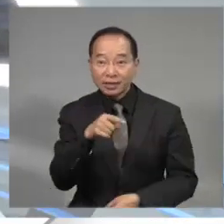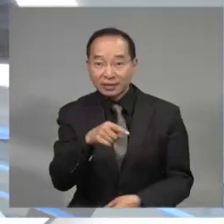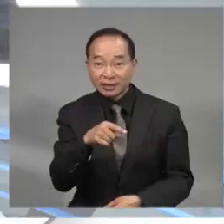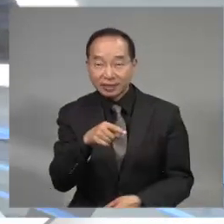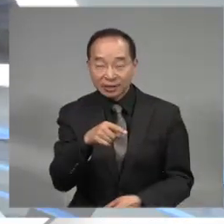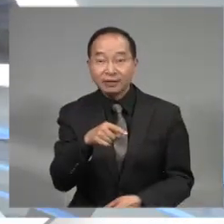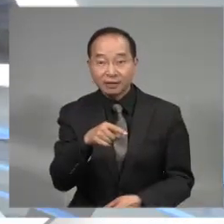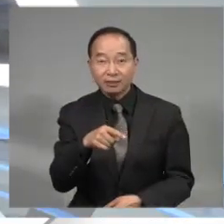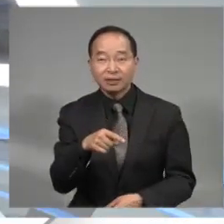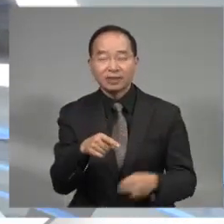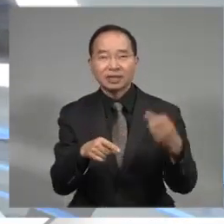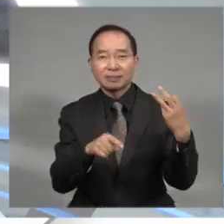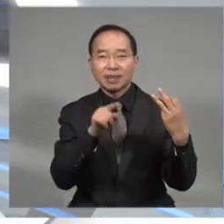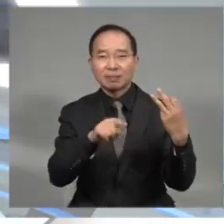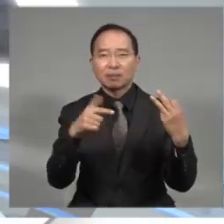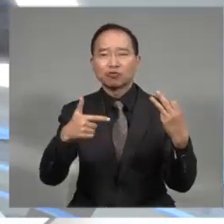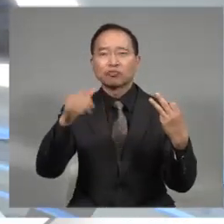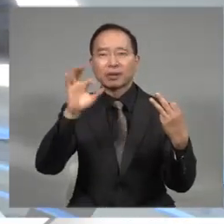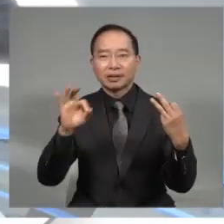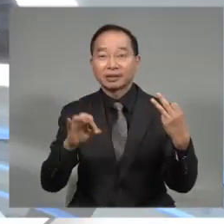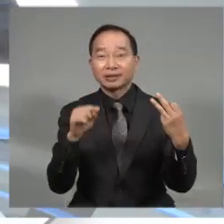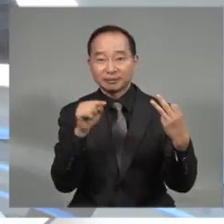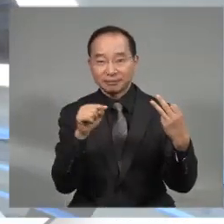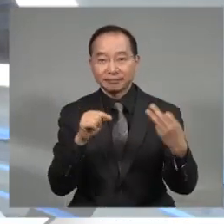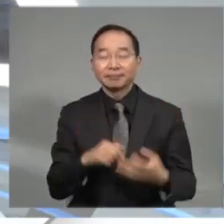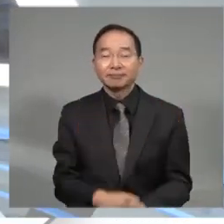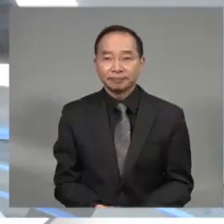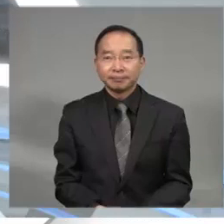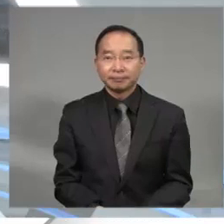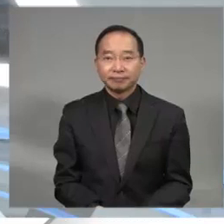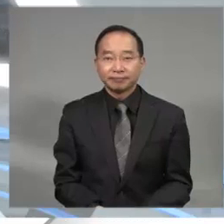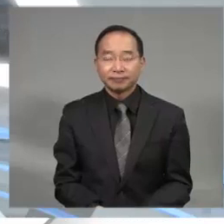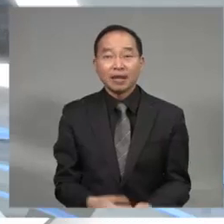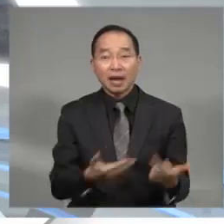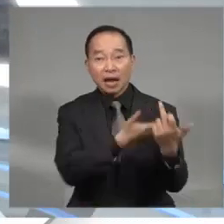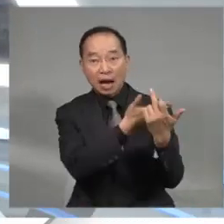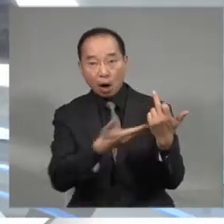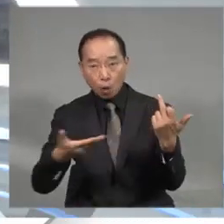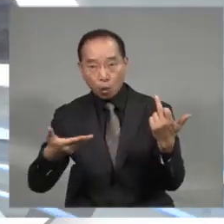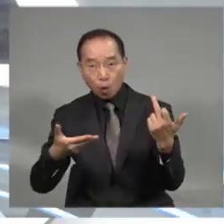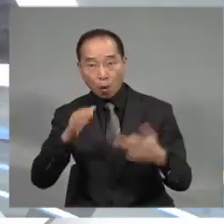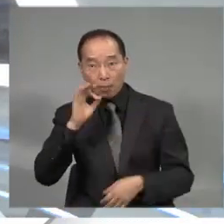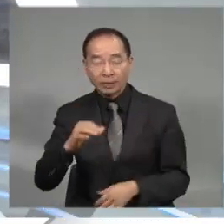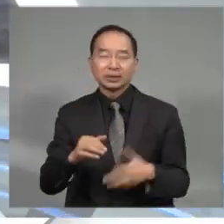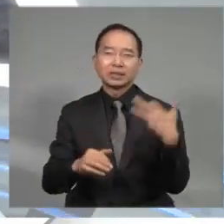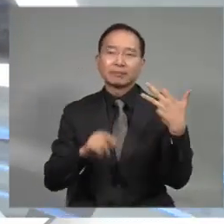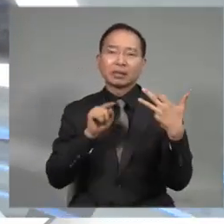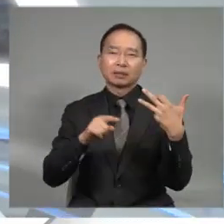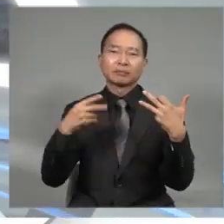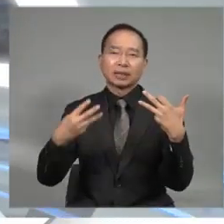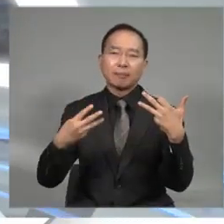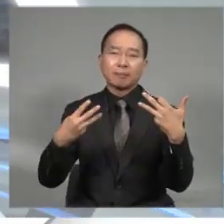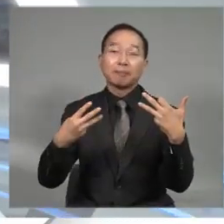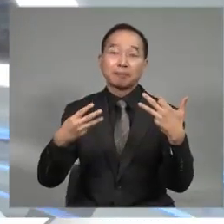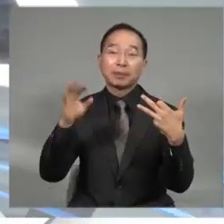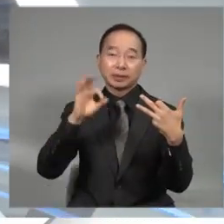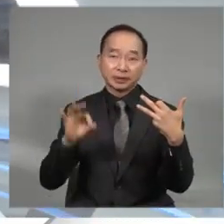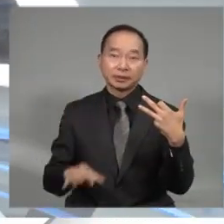경기도 13.6% 보이고 있고요. 강원도로 가보면요. 18.3% 보이고 있네요.